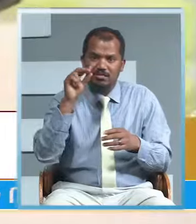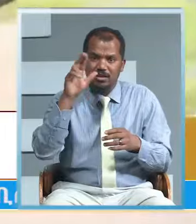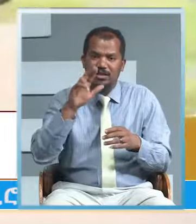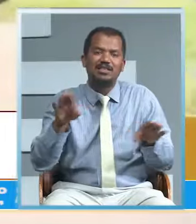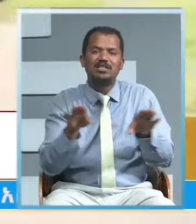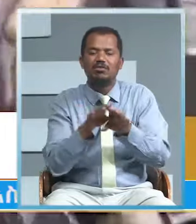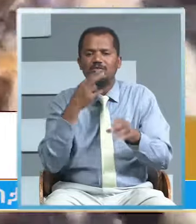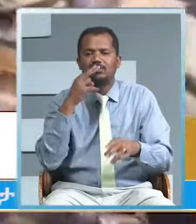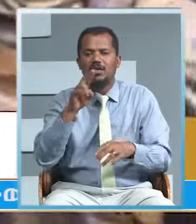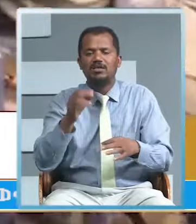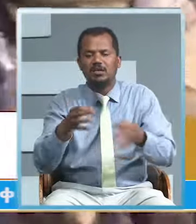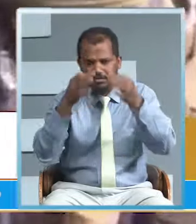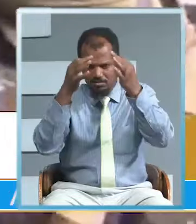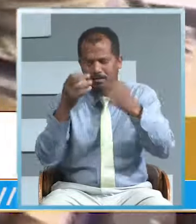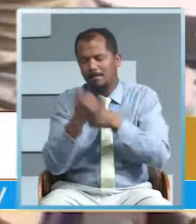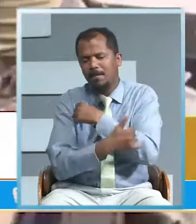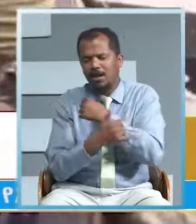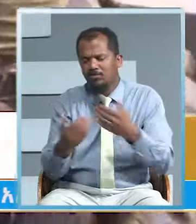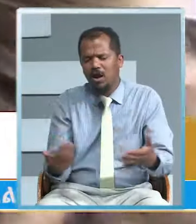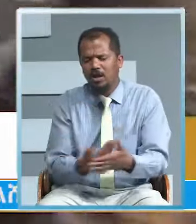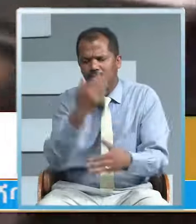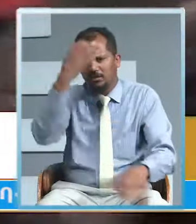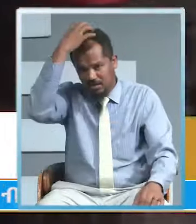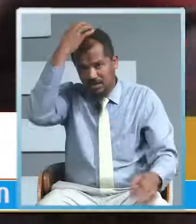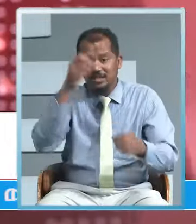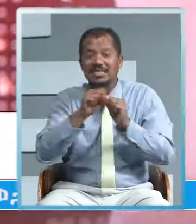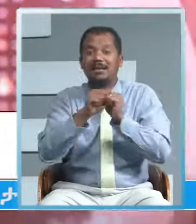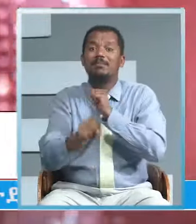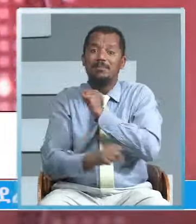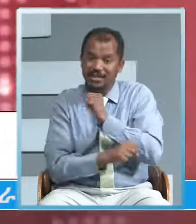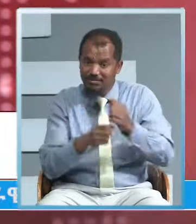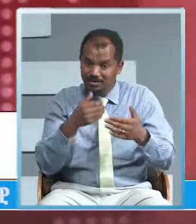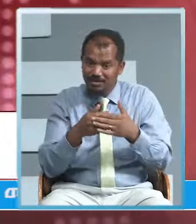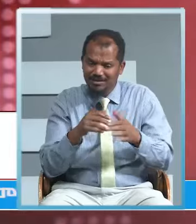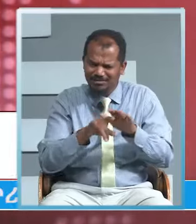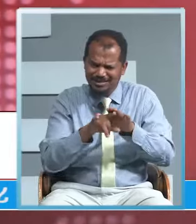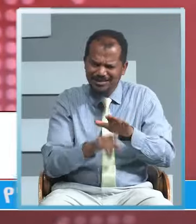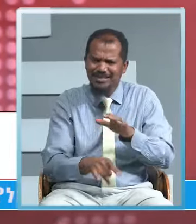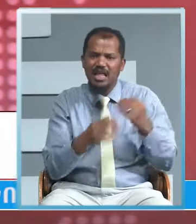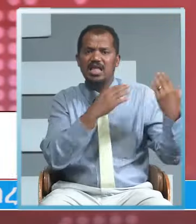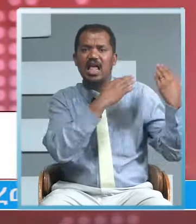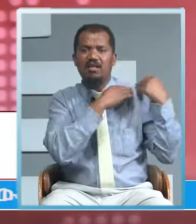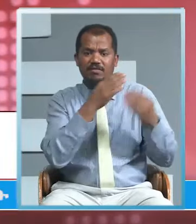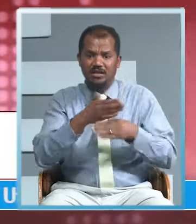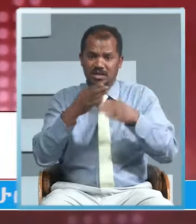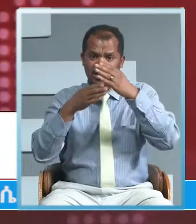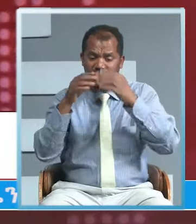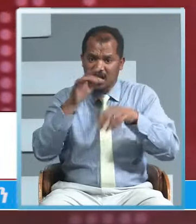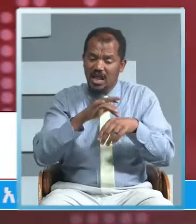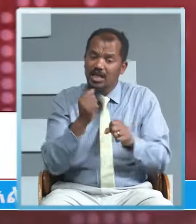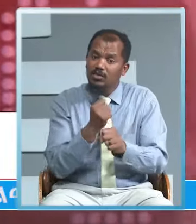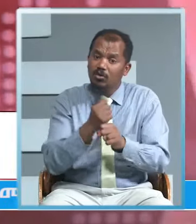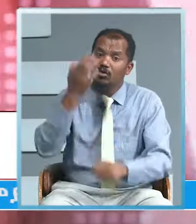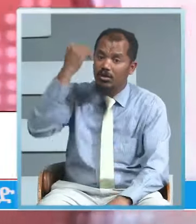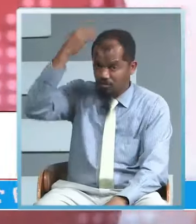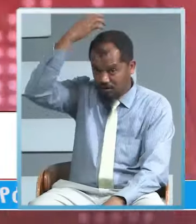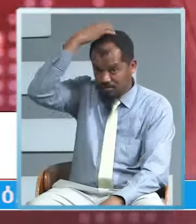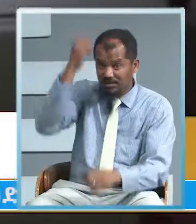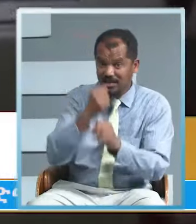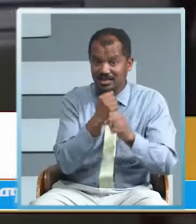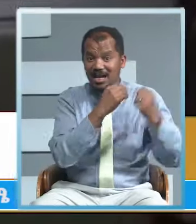እንዲዘጉ ትዕዛዝ አስተላልፏል። በሀገሪቱ አዲስ መንግስት እስከሚመሰረት ድረስም በዝቅተኛ የሐላፊነት ደረጃ ላይ የሰሩ የነበሩ